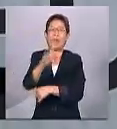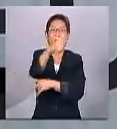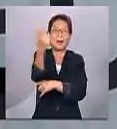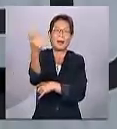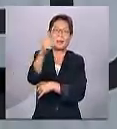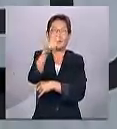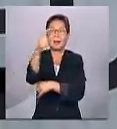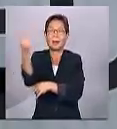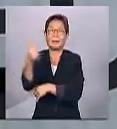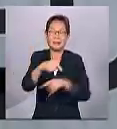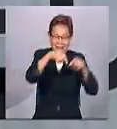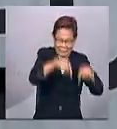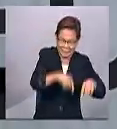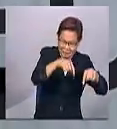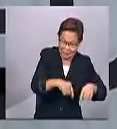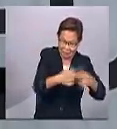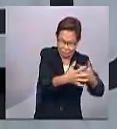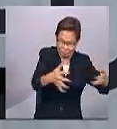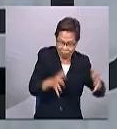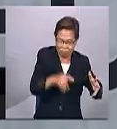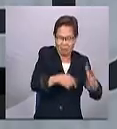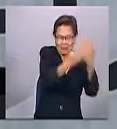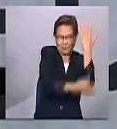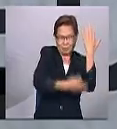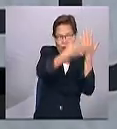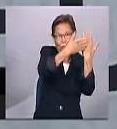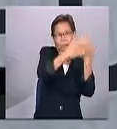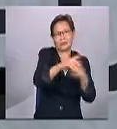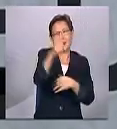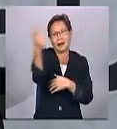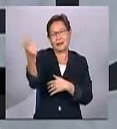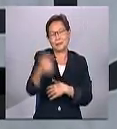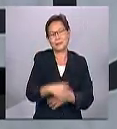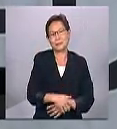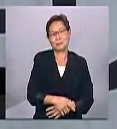be quarantined here in Semenanjung.